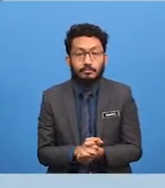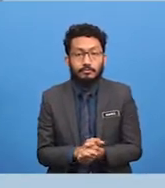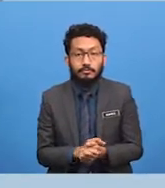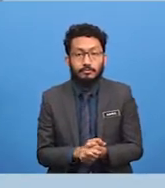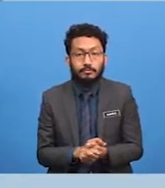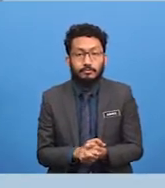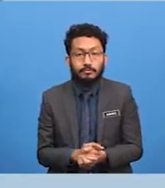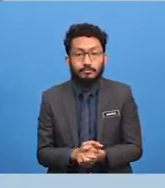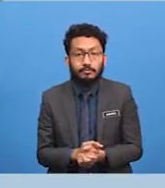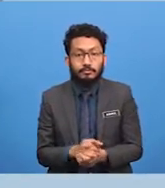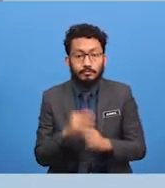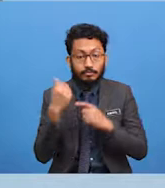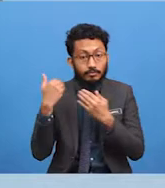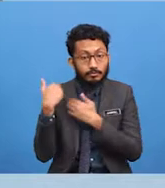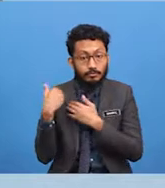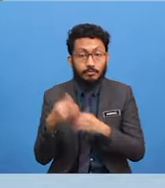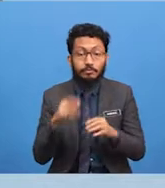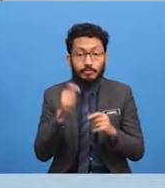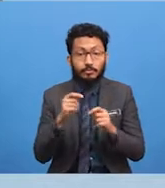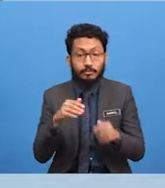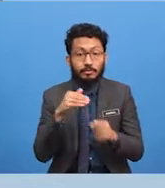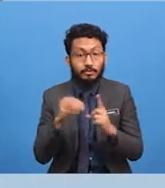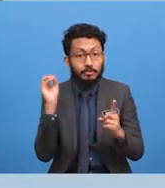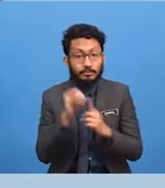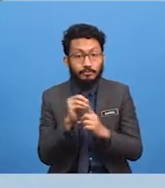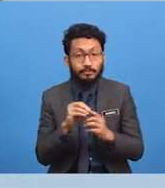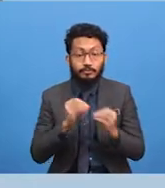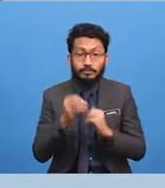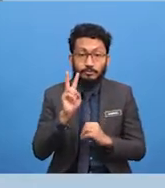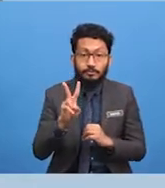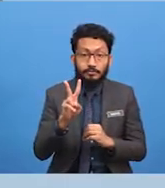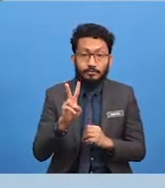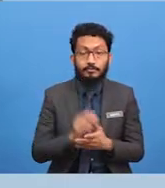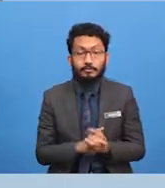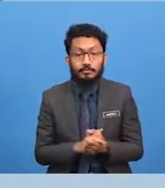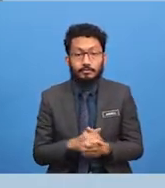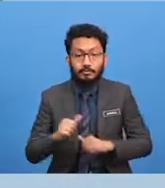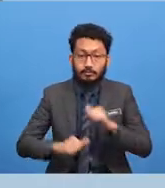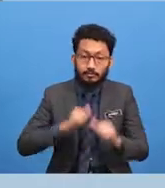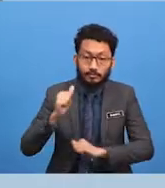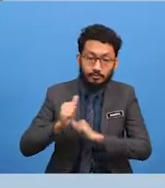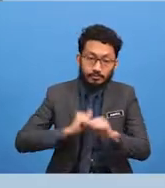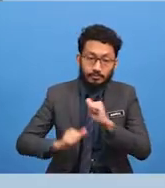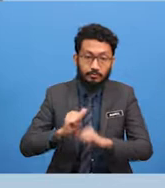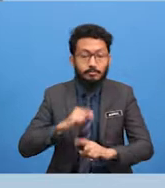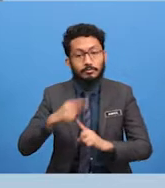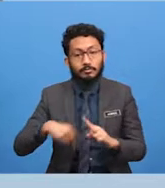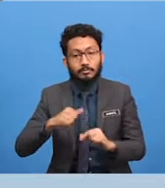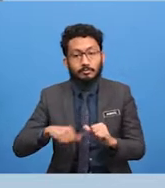pertama, menentukan matlamat dan objektif. Langkah kedua, menganalisis persekitaran